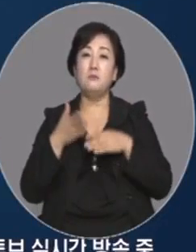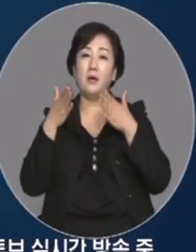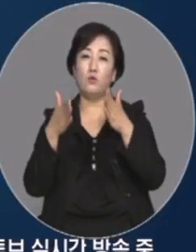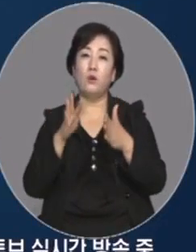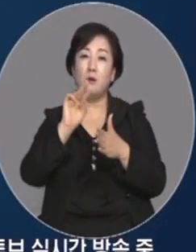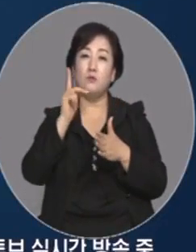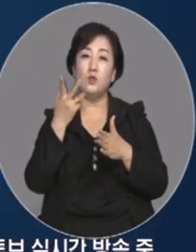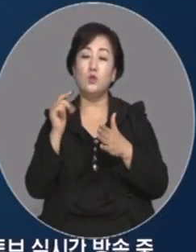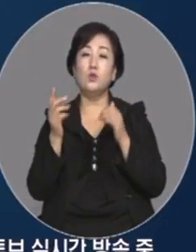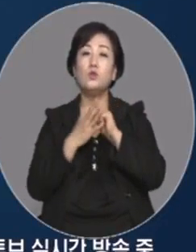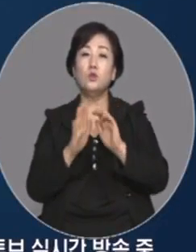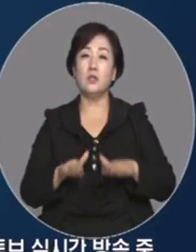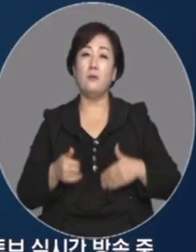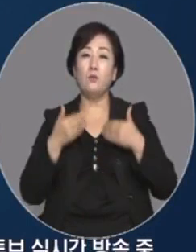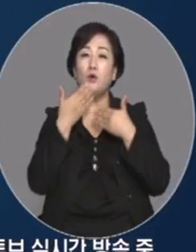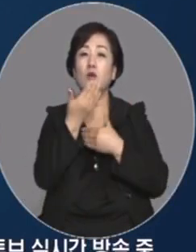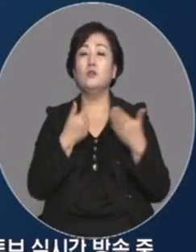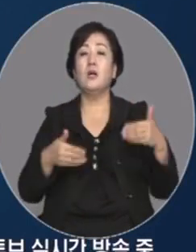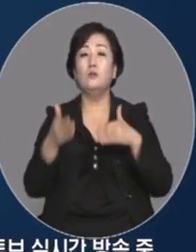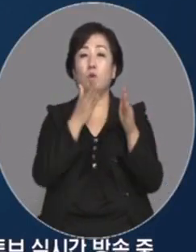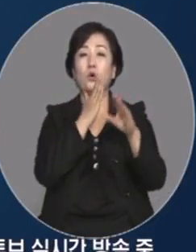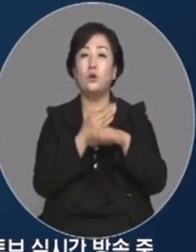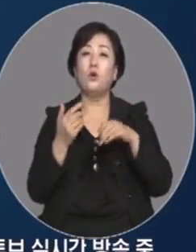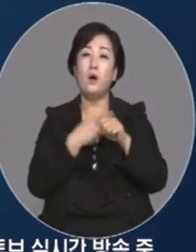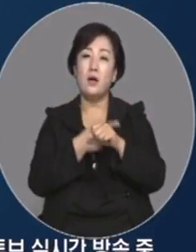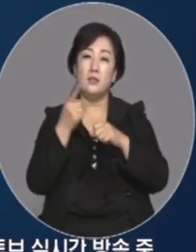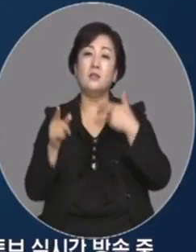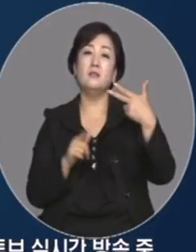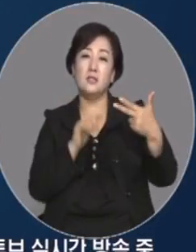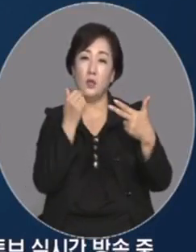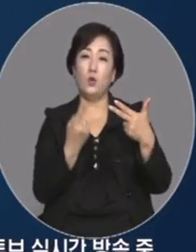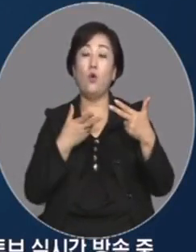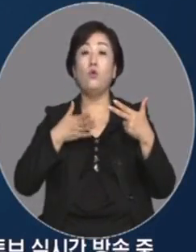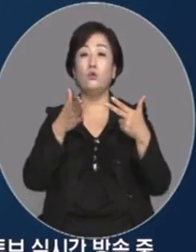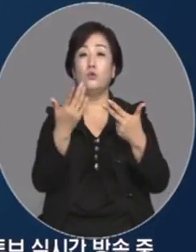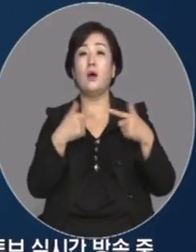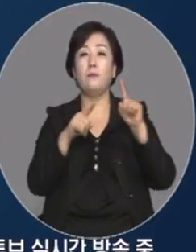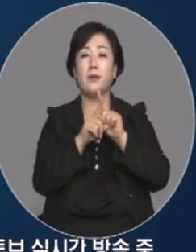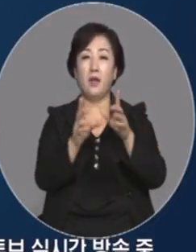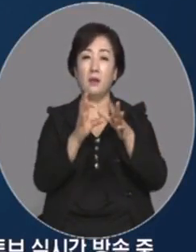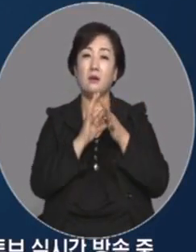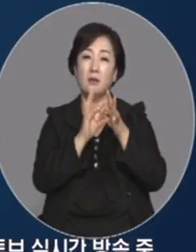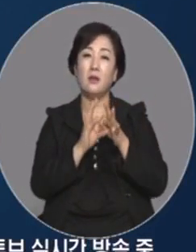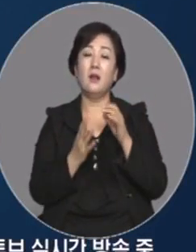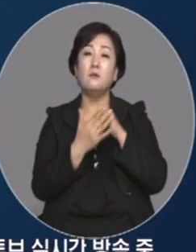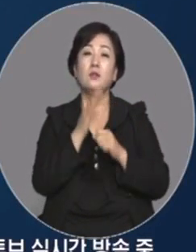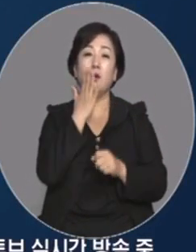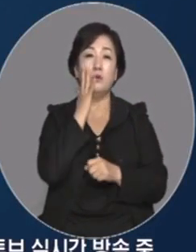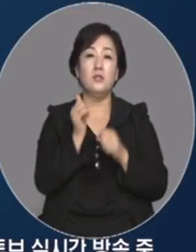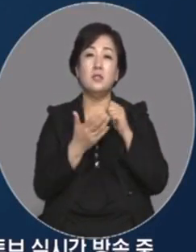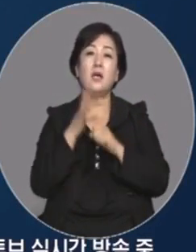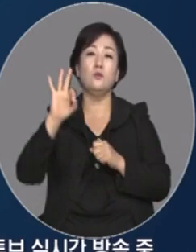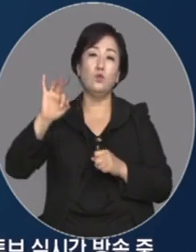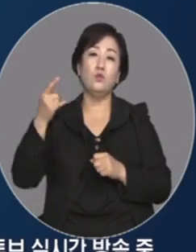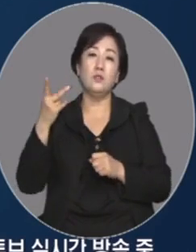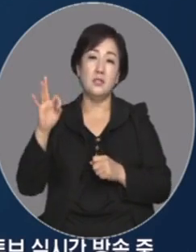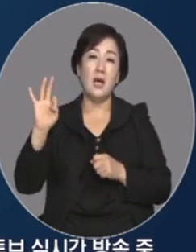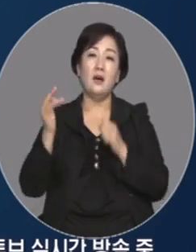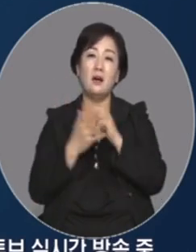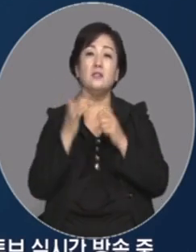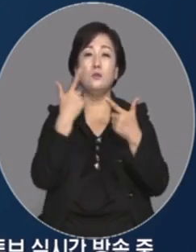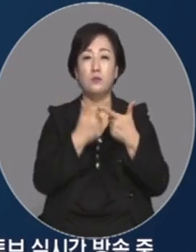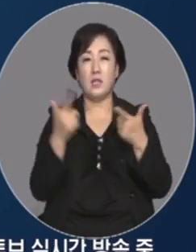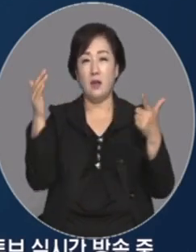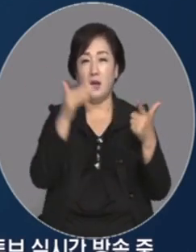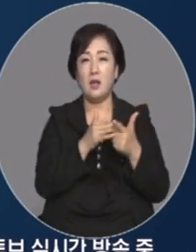문수로 남부순환도로에 이어 내후년 7호 국도와 연결되면 울산 도심에서 웅촌 웅상을 거쳐 부산까지 한달음에 갈